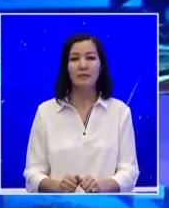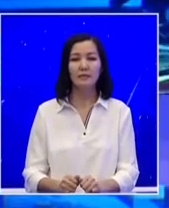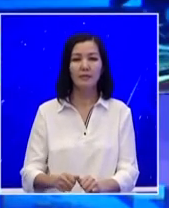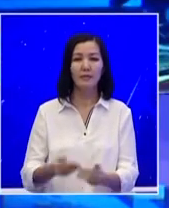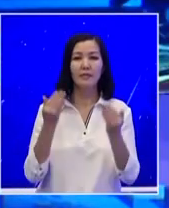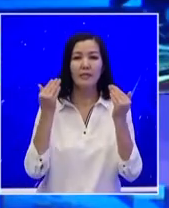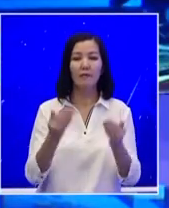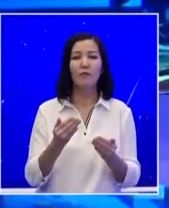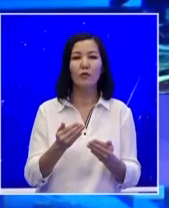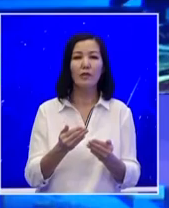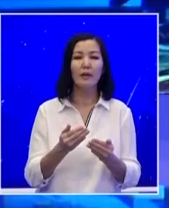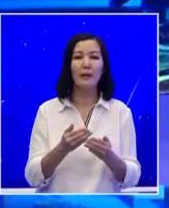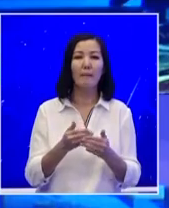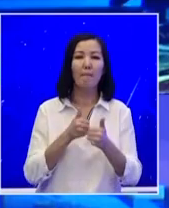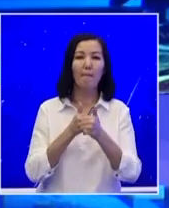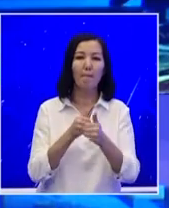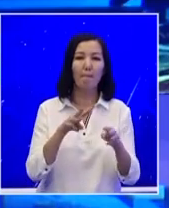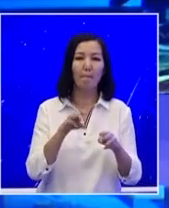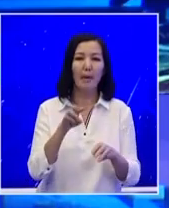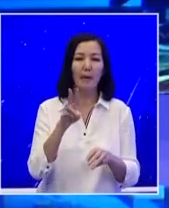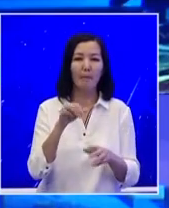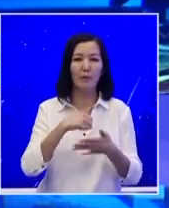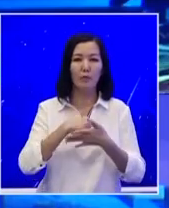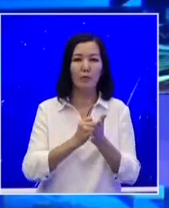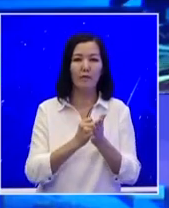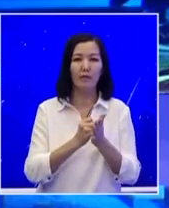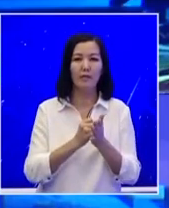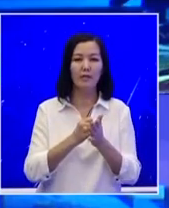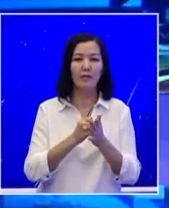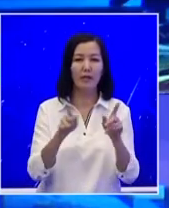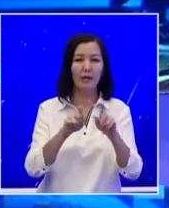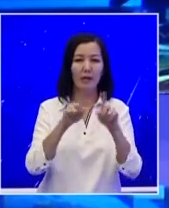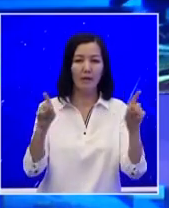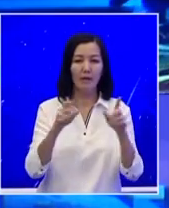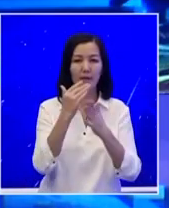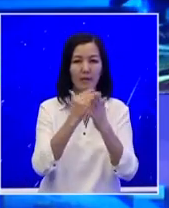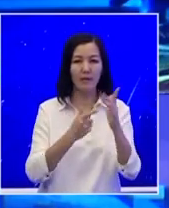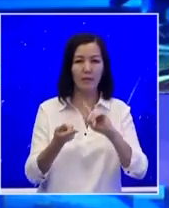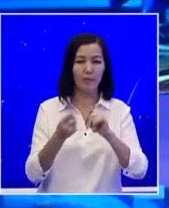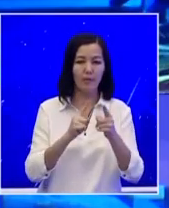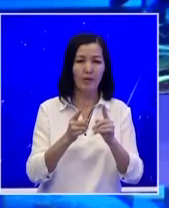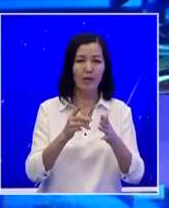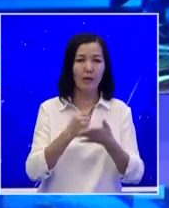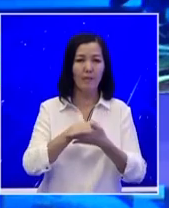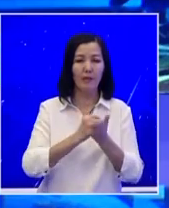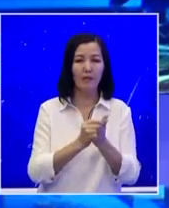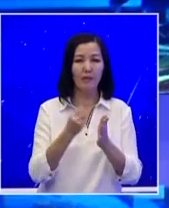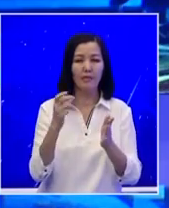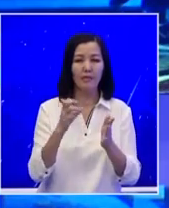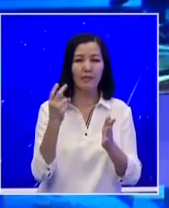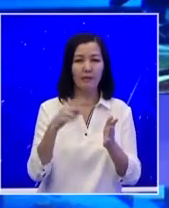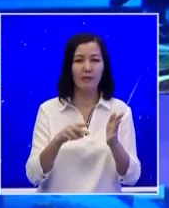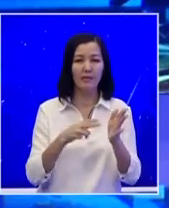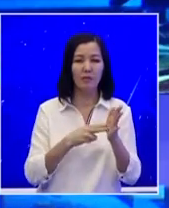И сегодня же глава правительства Аскар Мамин утвердил перечень видов деятельности субъектов предпринимательства, которые с 27